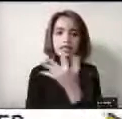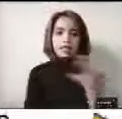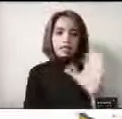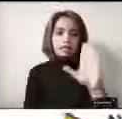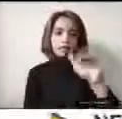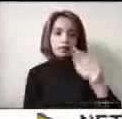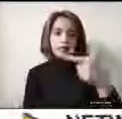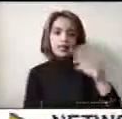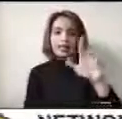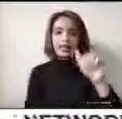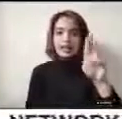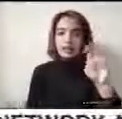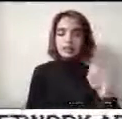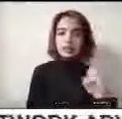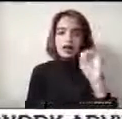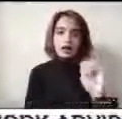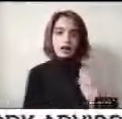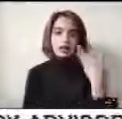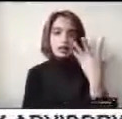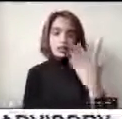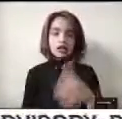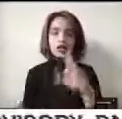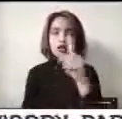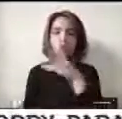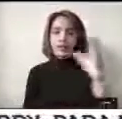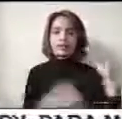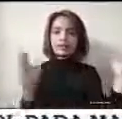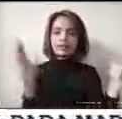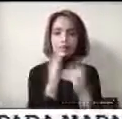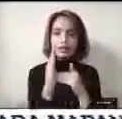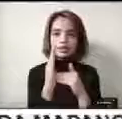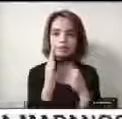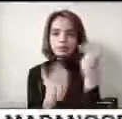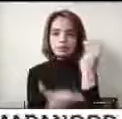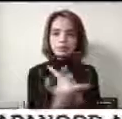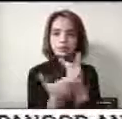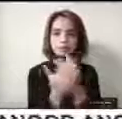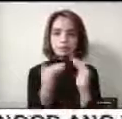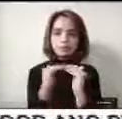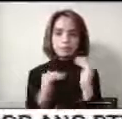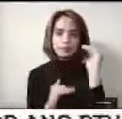Barangay Kalaokan sa Lalawigan ng Aurora. Alvin Barcelona, para sa Bayan.